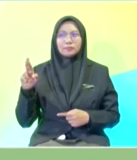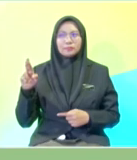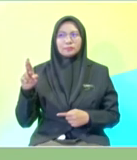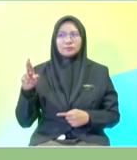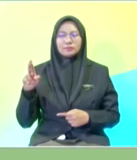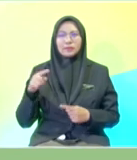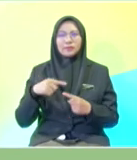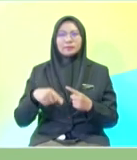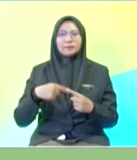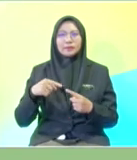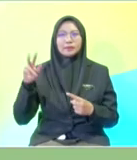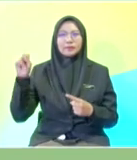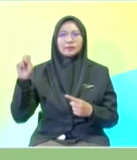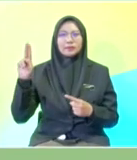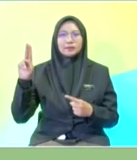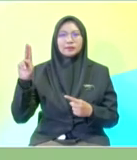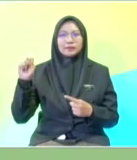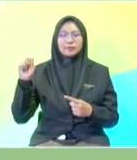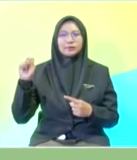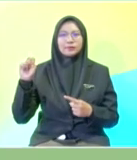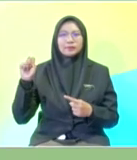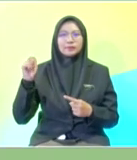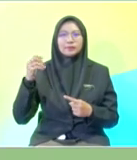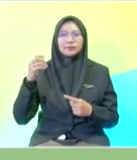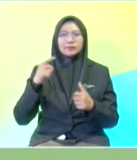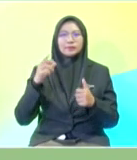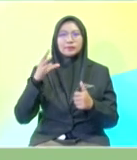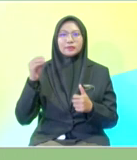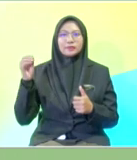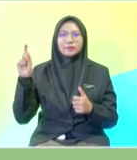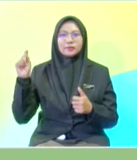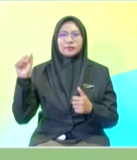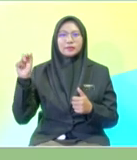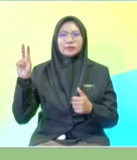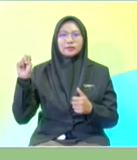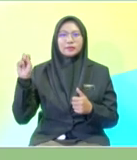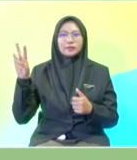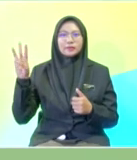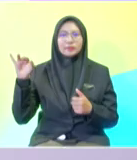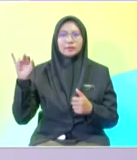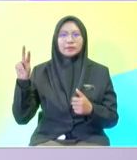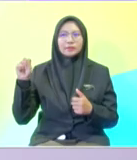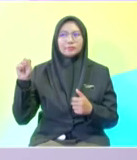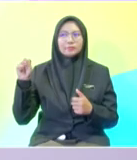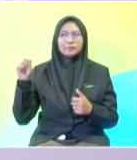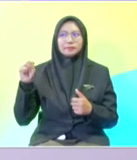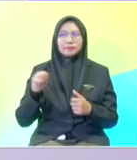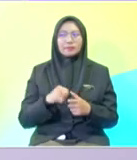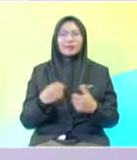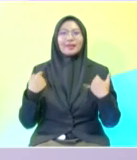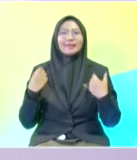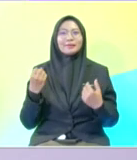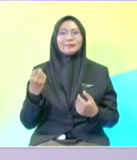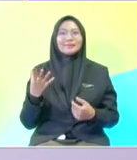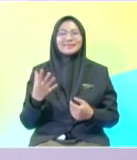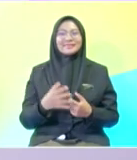Nun Sakinah atau tanwin bertemu dengan huruf hijaiyah huruf izhar halqi ada berapa